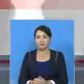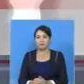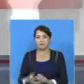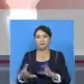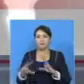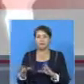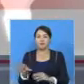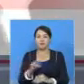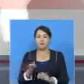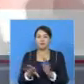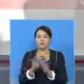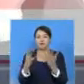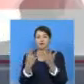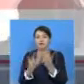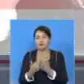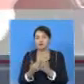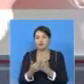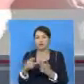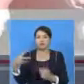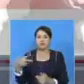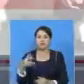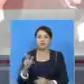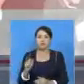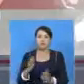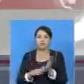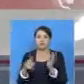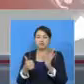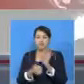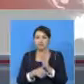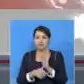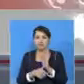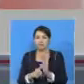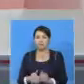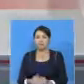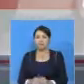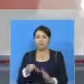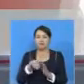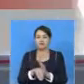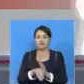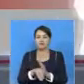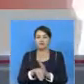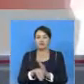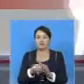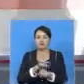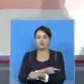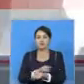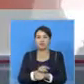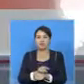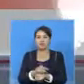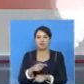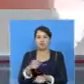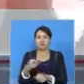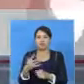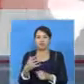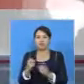Барлық сайлаушылар саны аудан бойынша 2396. Оның ішінде сағат